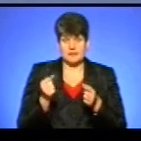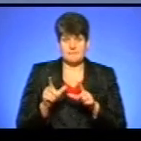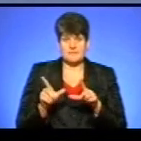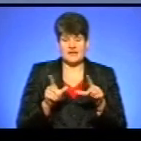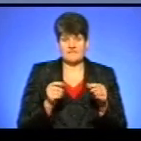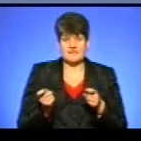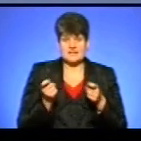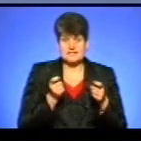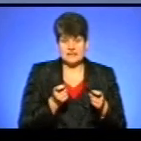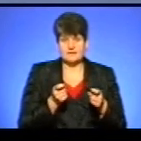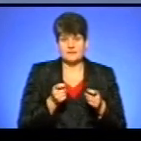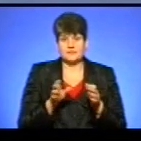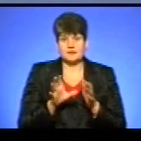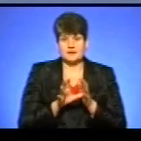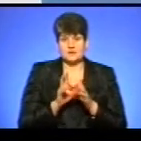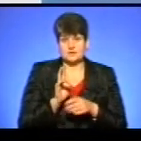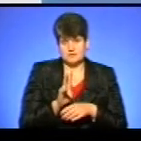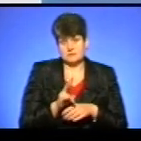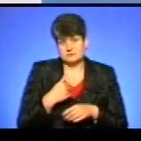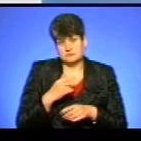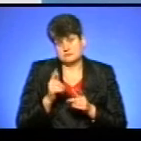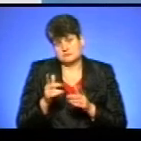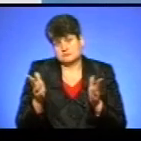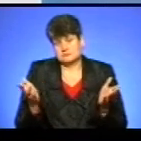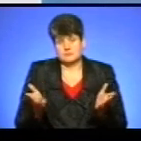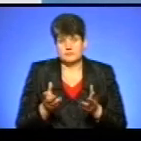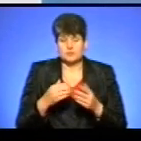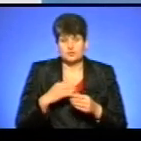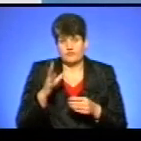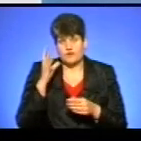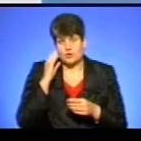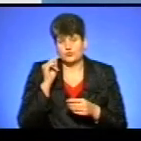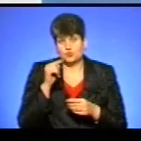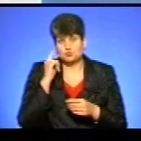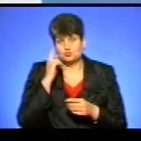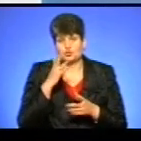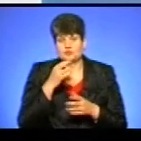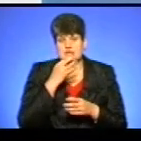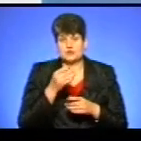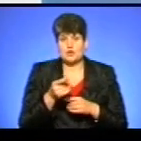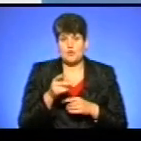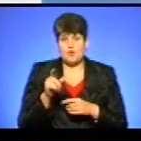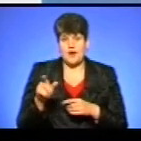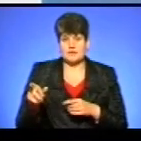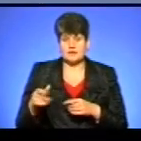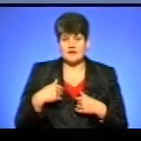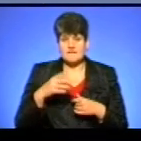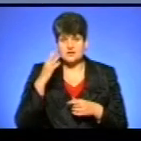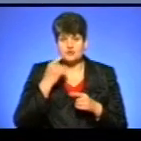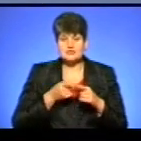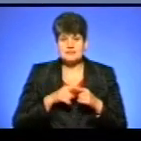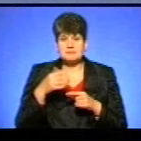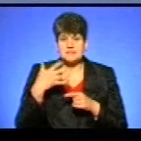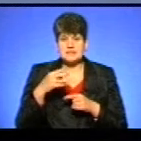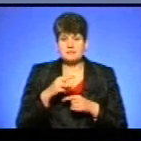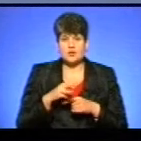і електротрансу, звичайно, що ми на це підемо. Тому що ми будемо враховувати ту думку, яку нам скажуть тернополяни. Але я вважаю, що ці 50 мільйонів гривень ми